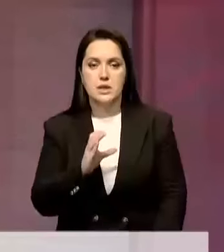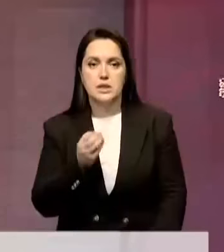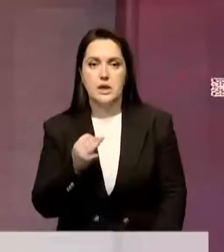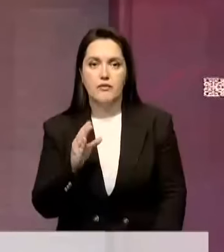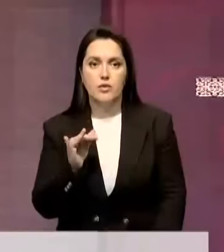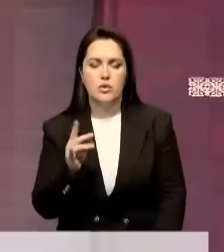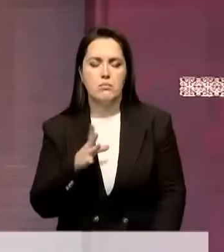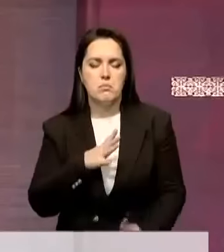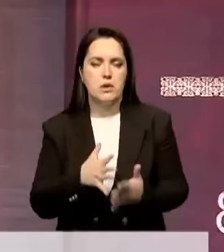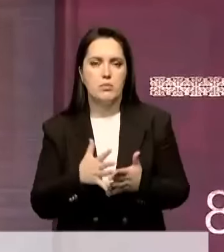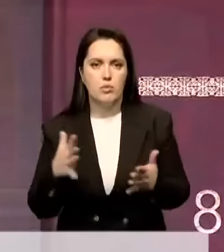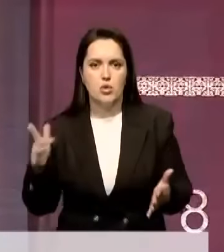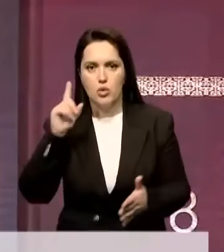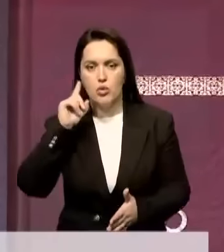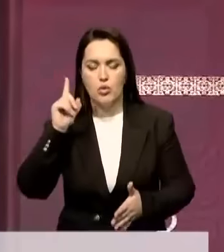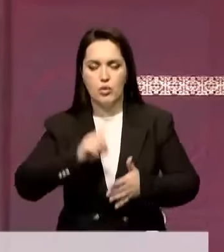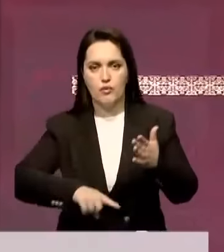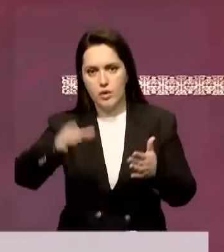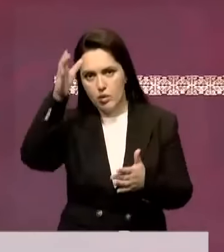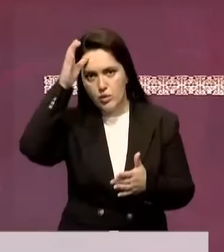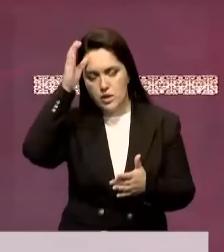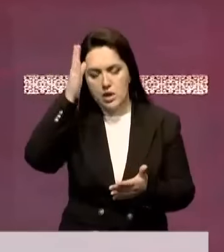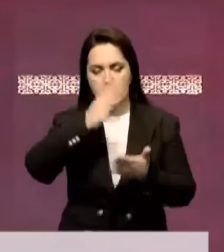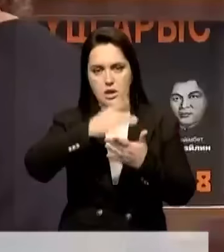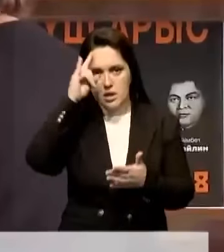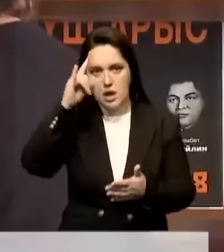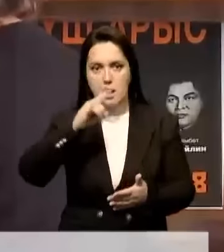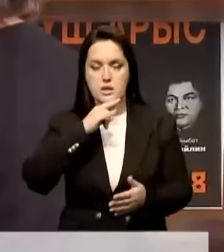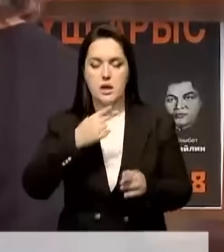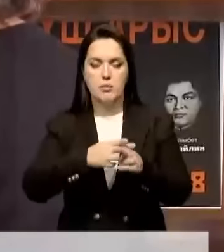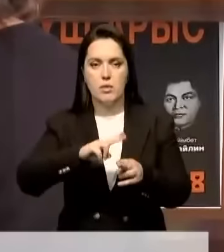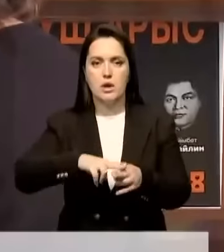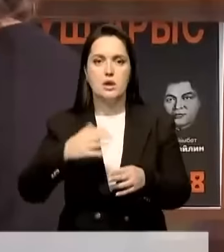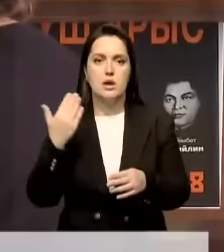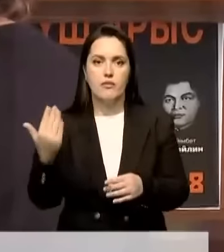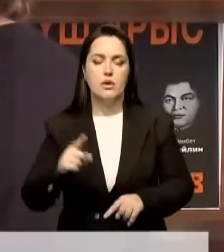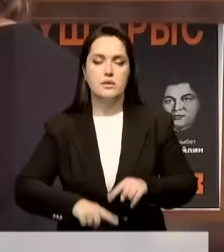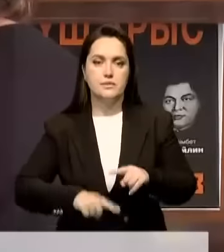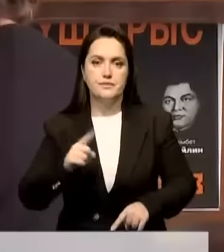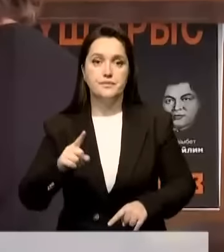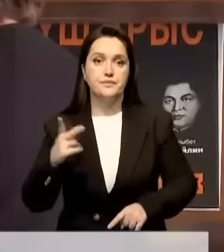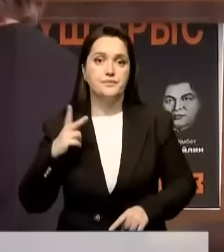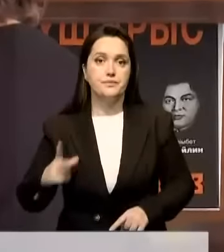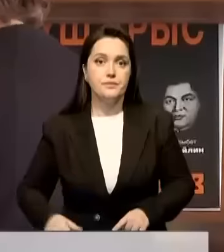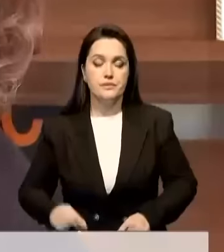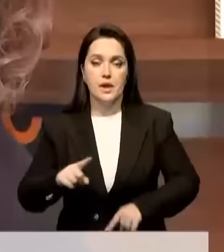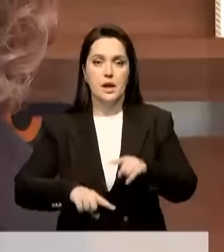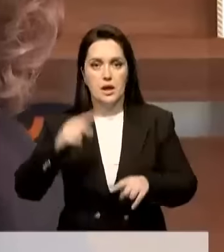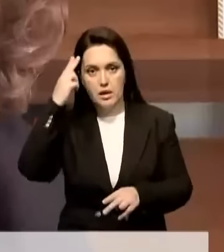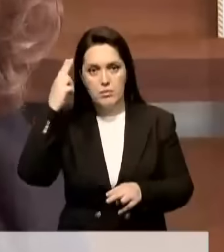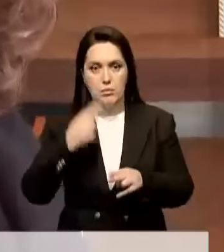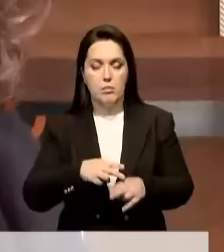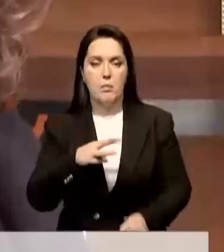было больше. В этом уверены исследователи творчества казахского просветителя и его родные. Дочь родного брата поэта